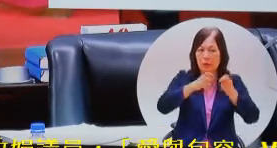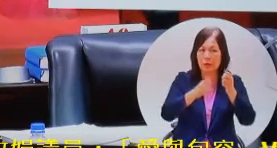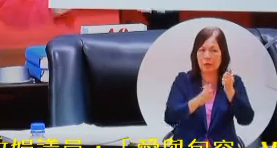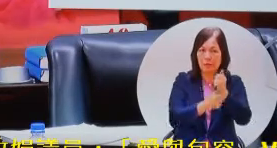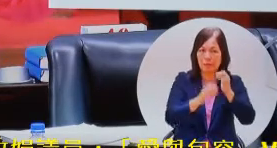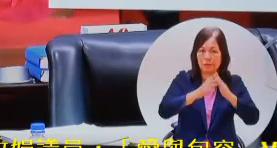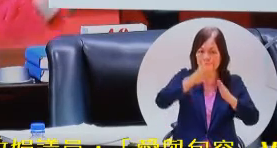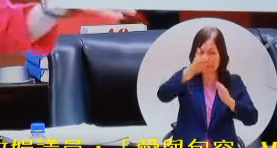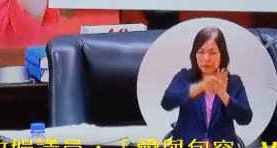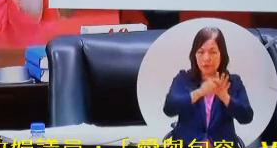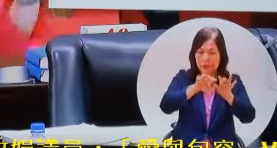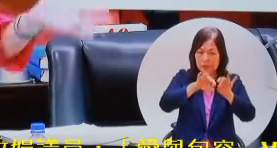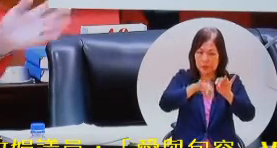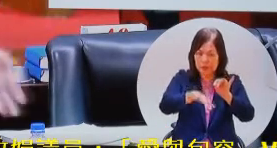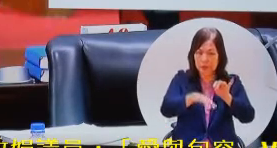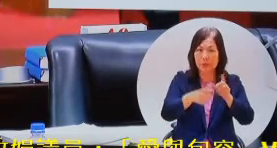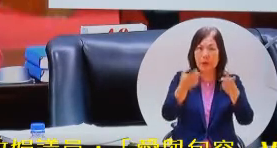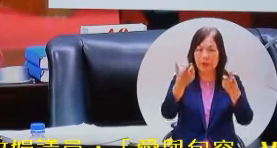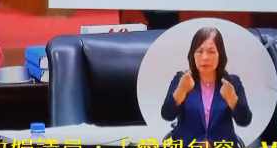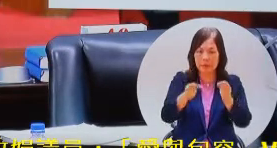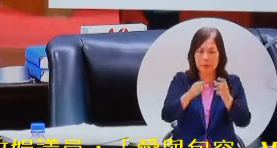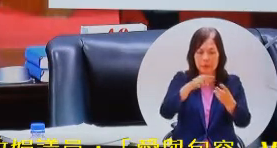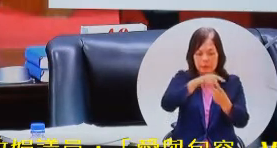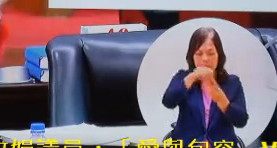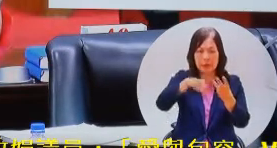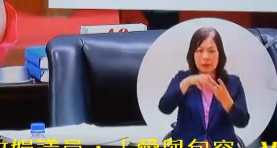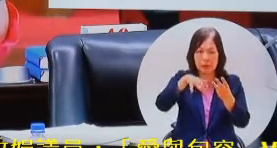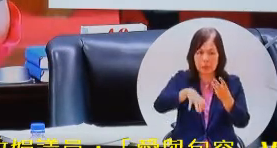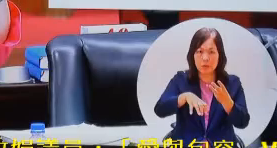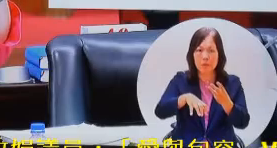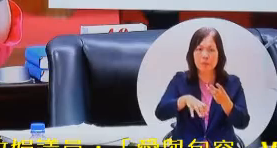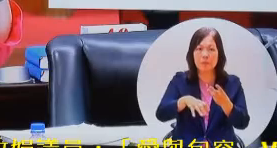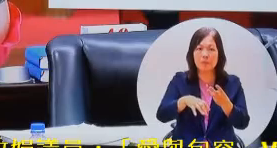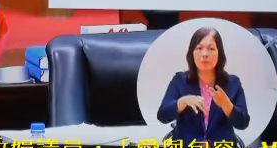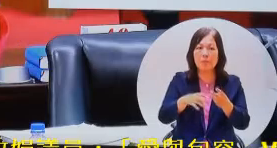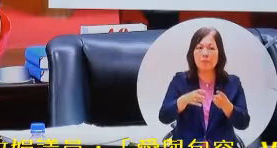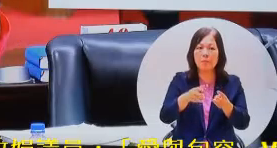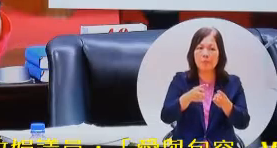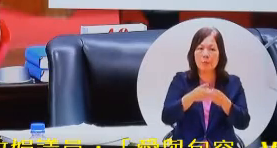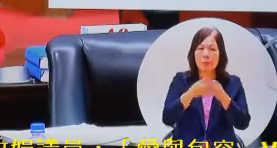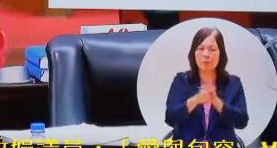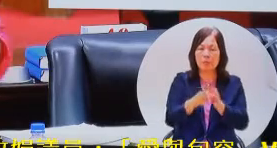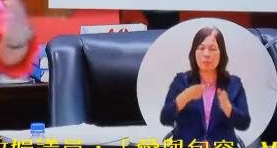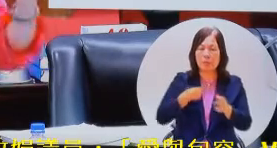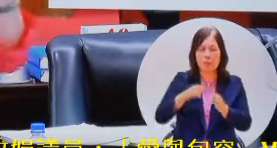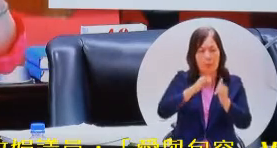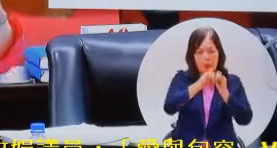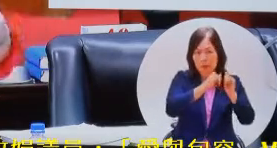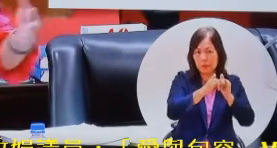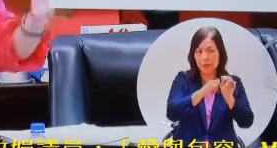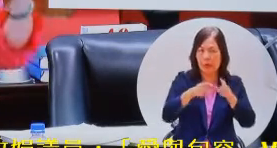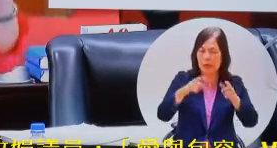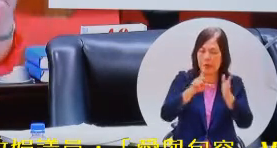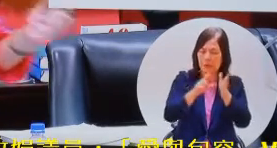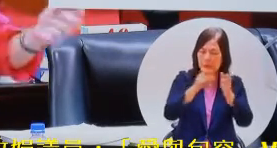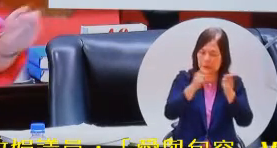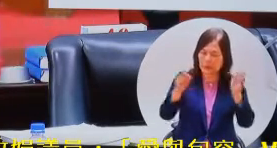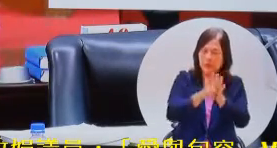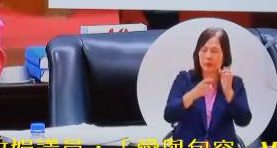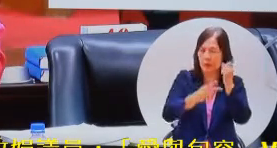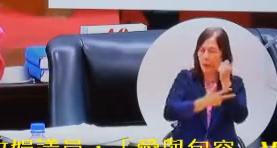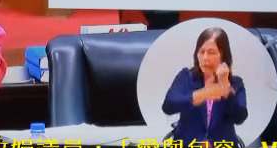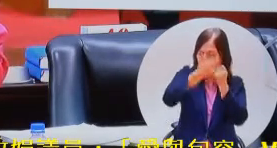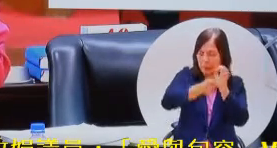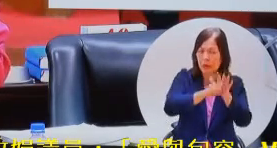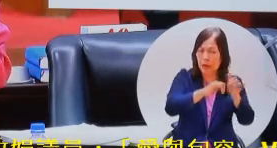方能不能同样的在三个场馆里面都是我们市民长期以来里长也好里民也好一